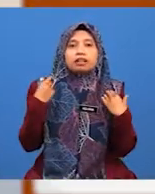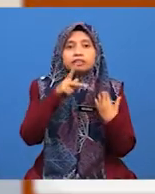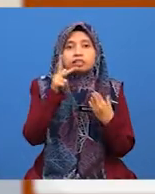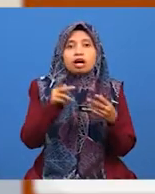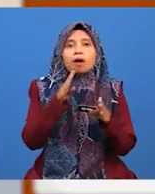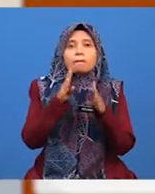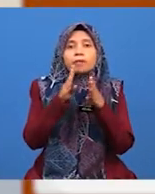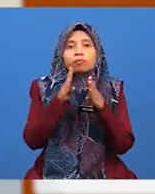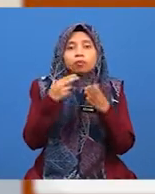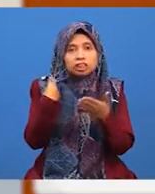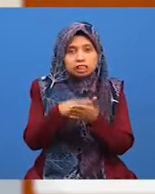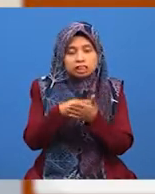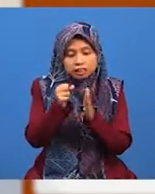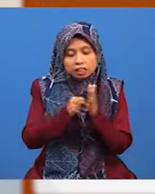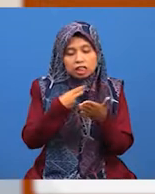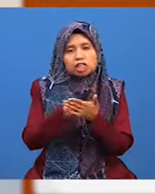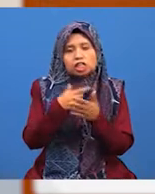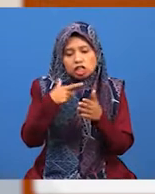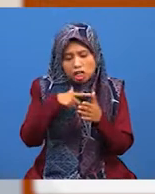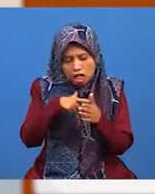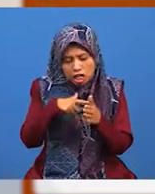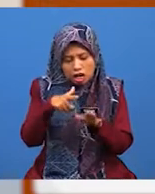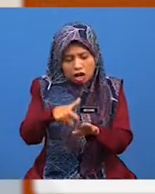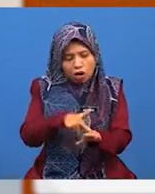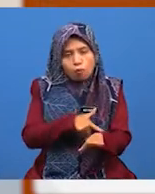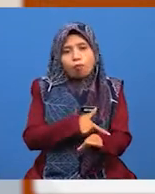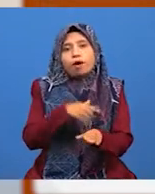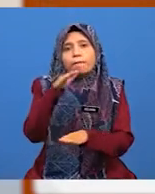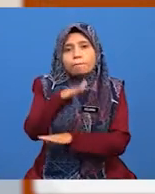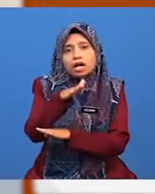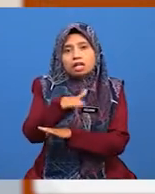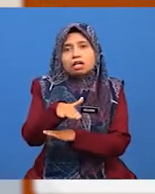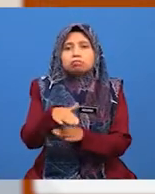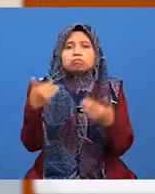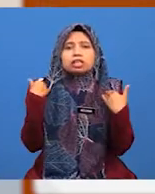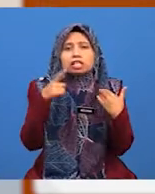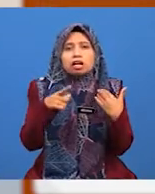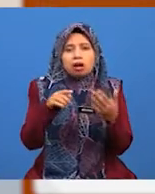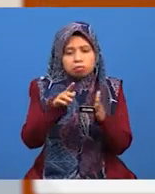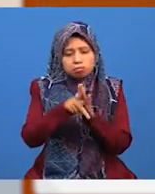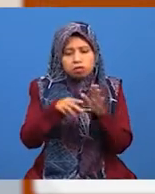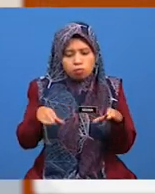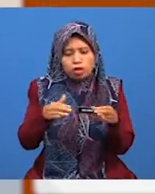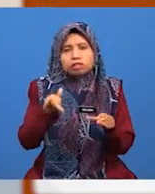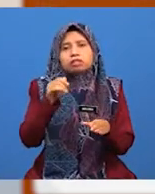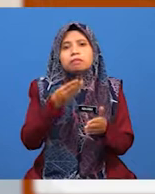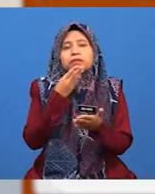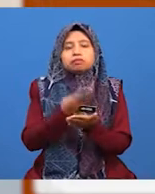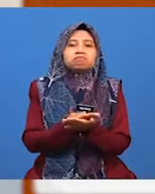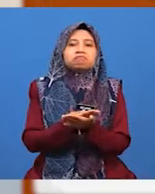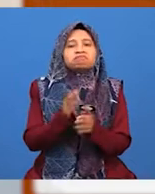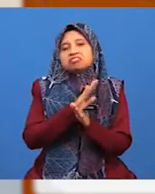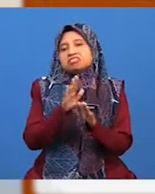Adakah berbual-bual sehingga lewat malam itu merupakan perbuatan yang baik? Tidak,